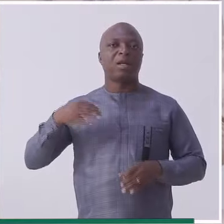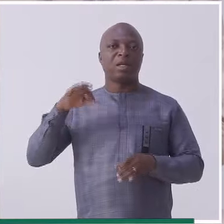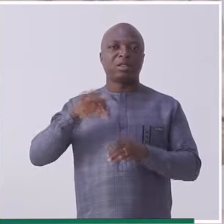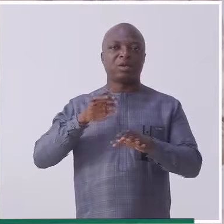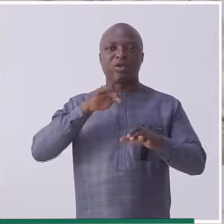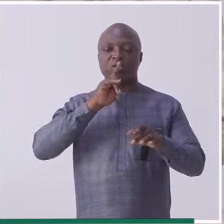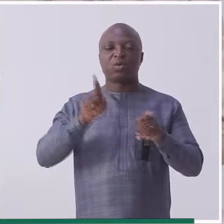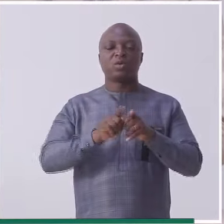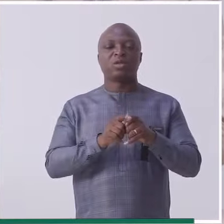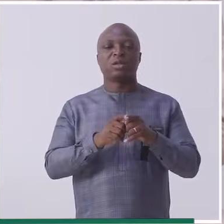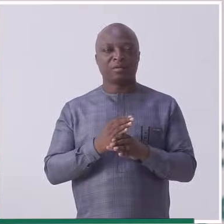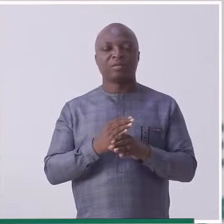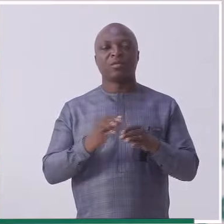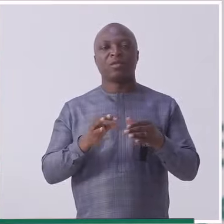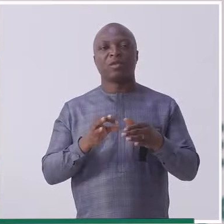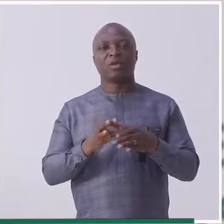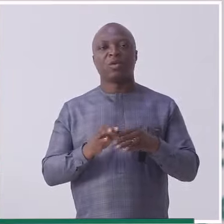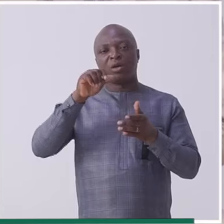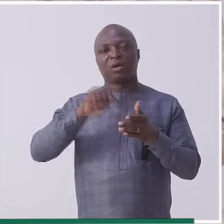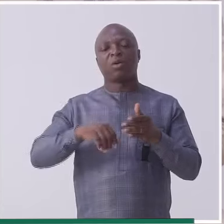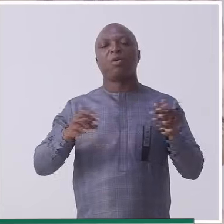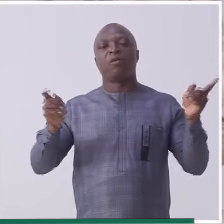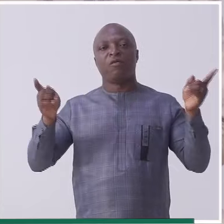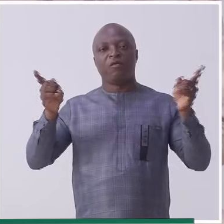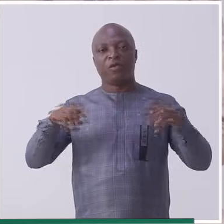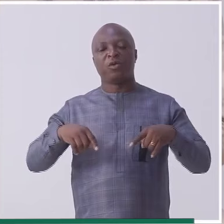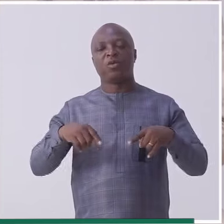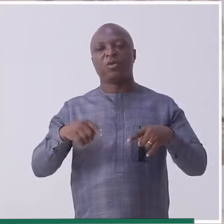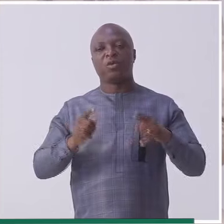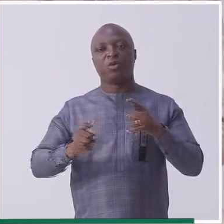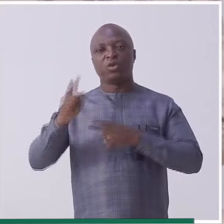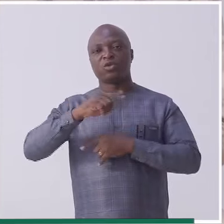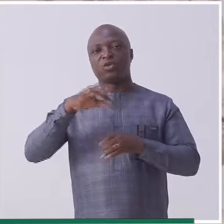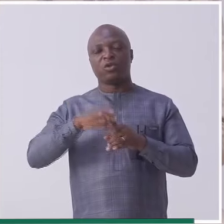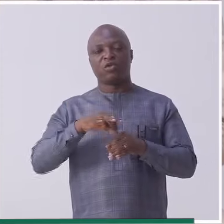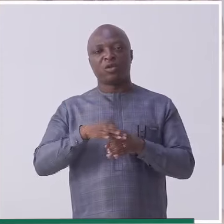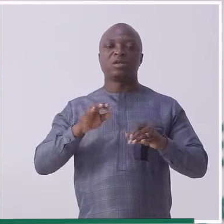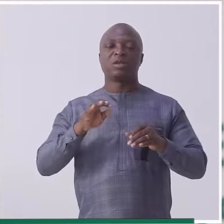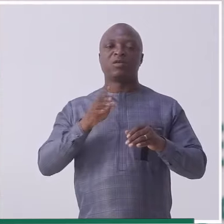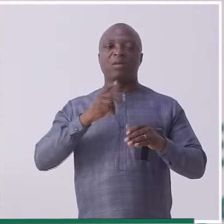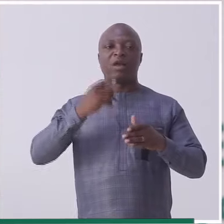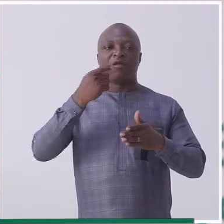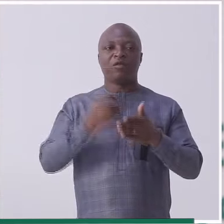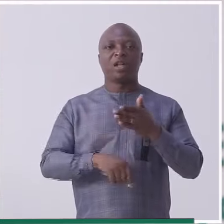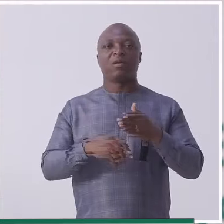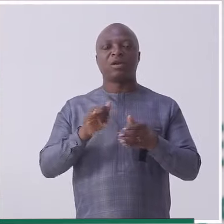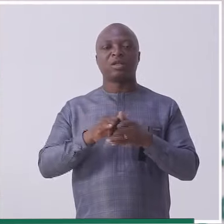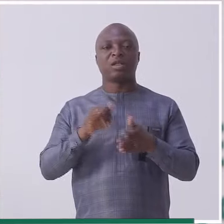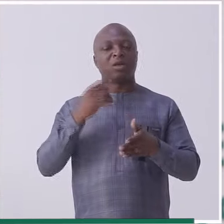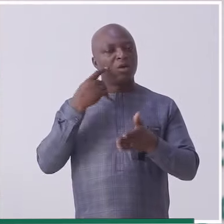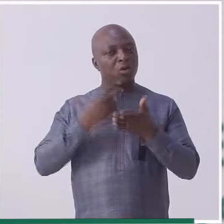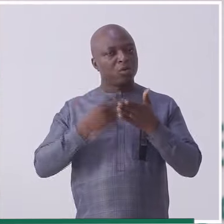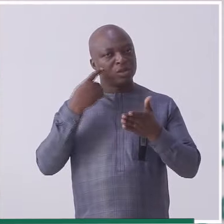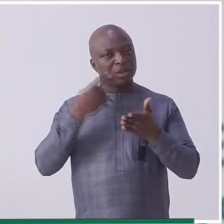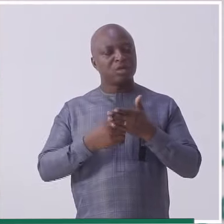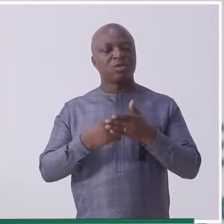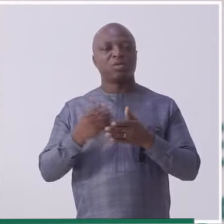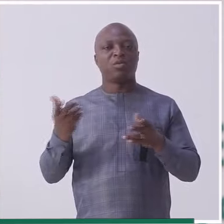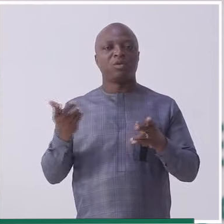électeurs soient en mesure de procéder comme il faut pour émettre un vote valable dans le cadre de ces consultations